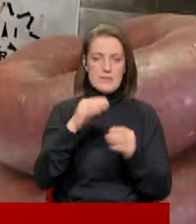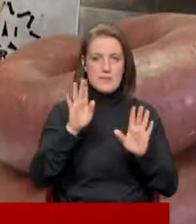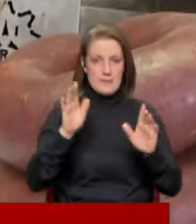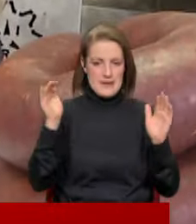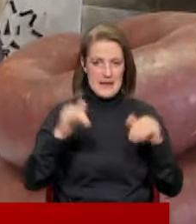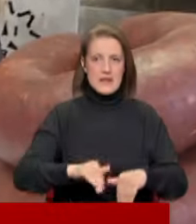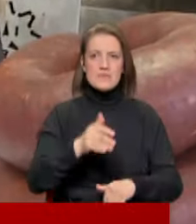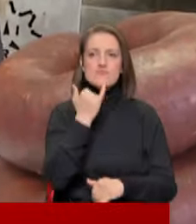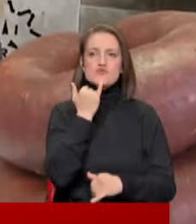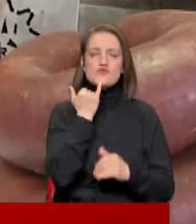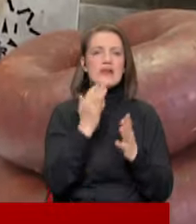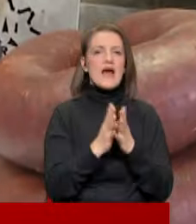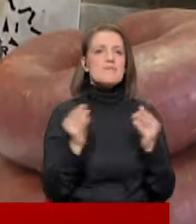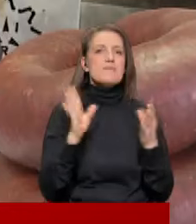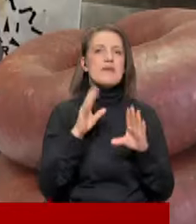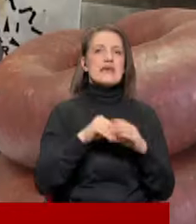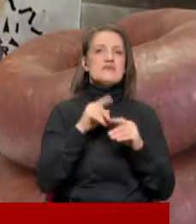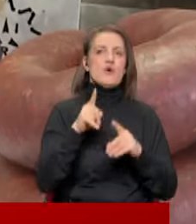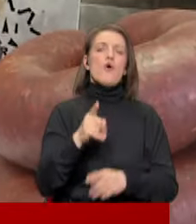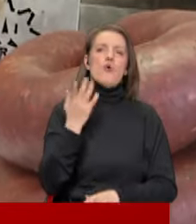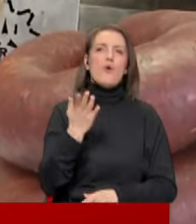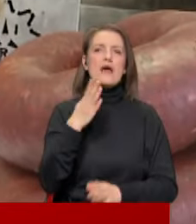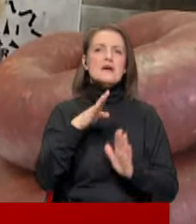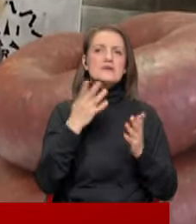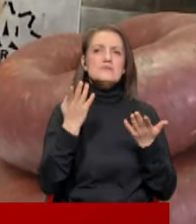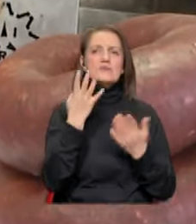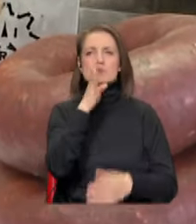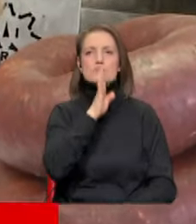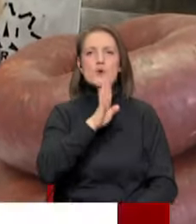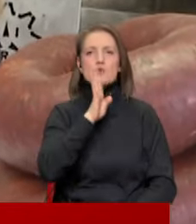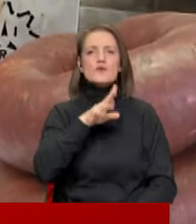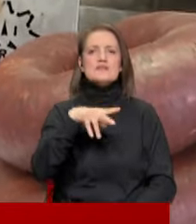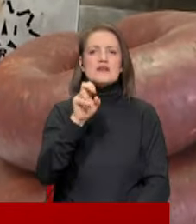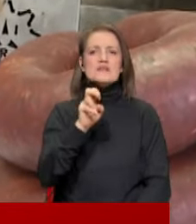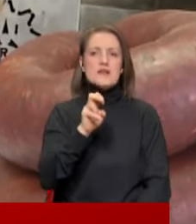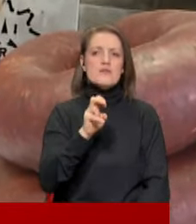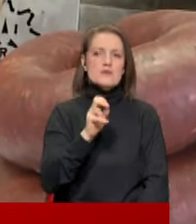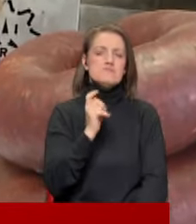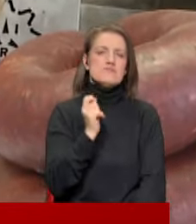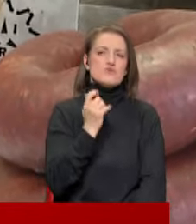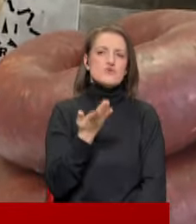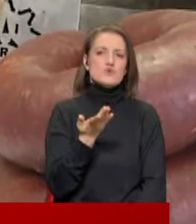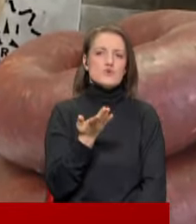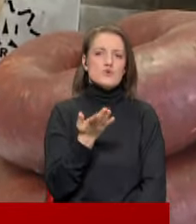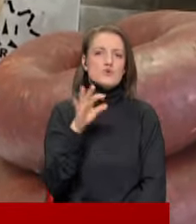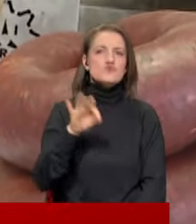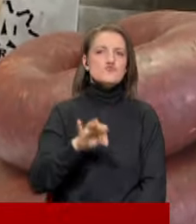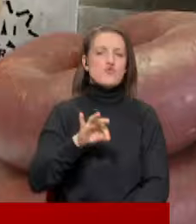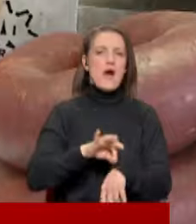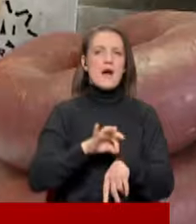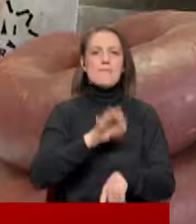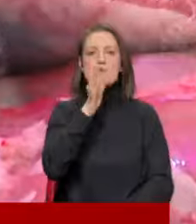müşteri kaybolmaması için elimizden gelen o feragati göstermek zorundayız yani 480 çekmek zorundayız yani şu an fiyatı